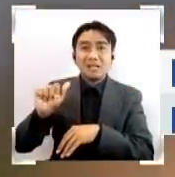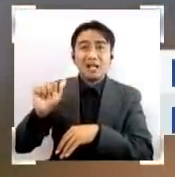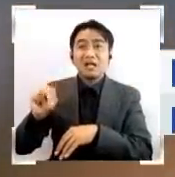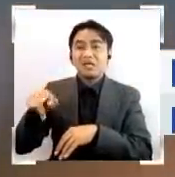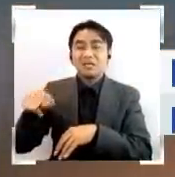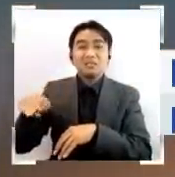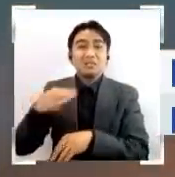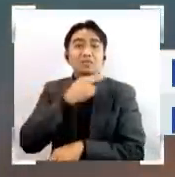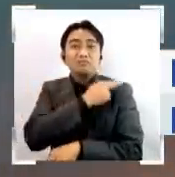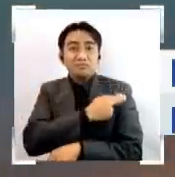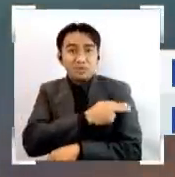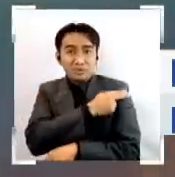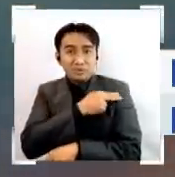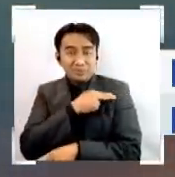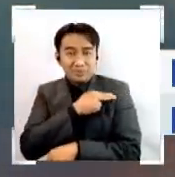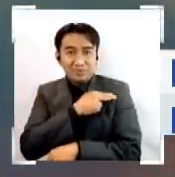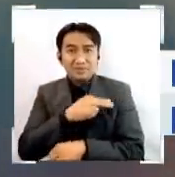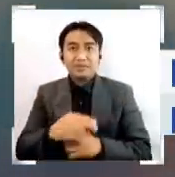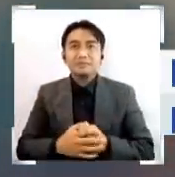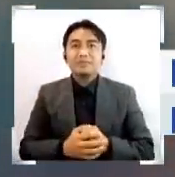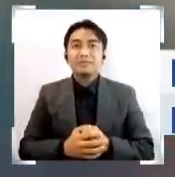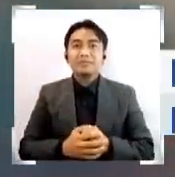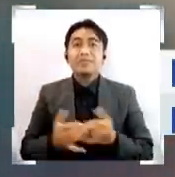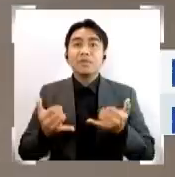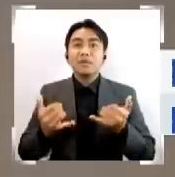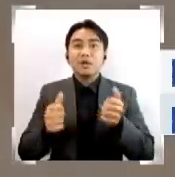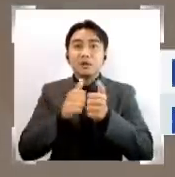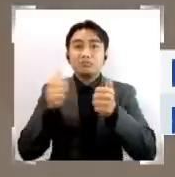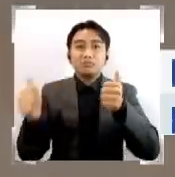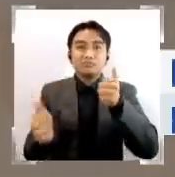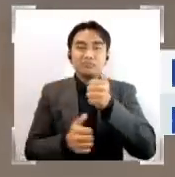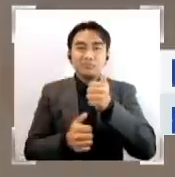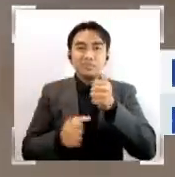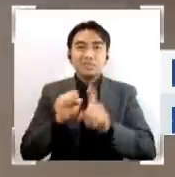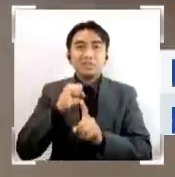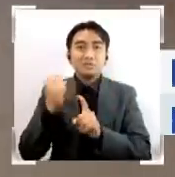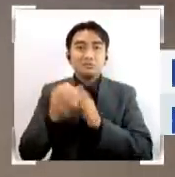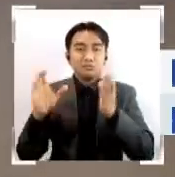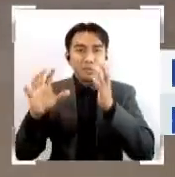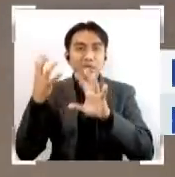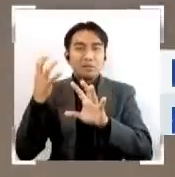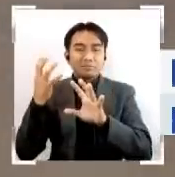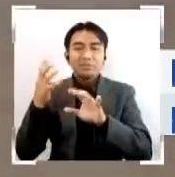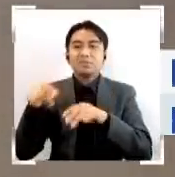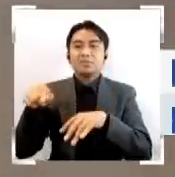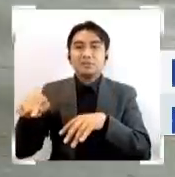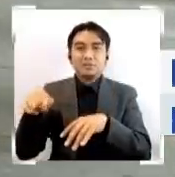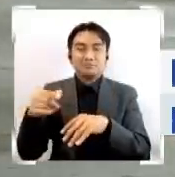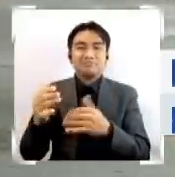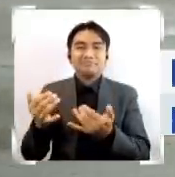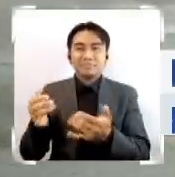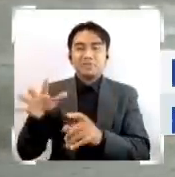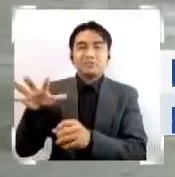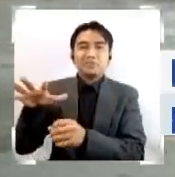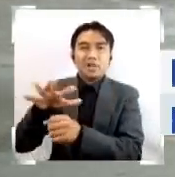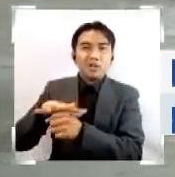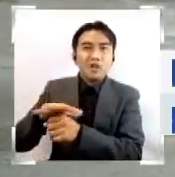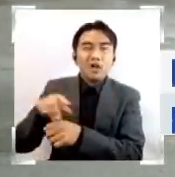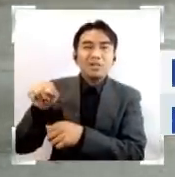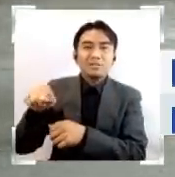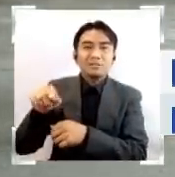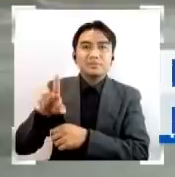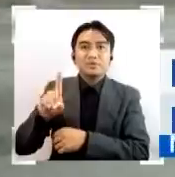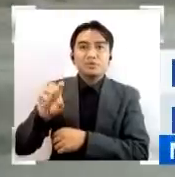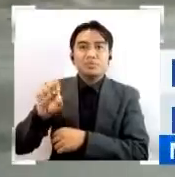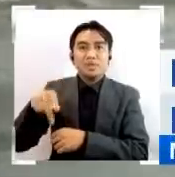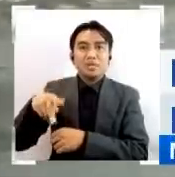Medical Center. Isinailalim na sa state of calamity ang Balanga at ang bayan ng Dinalupihan. Nasa state of calamity na rin